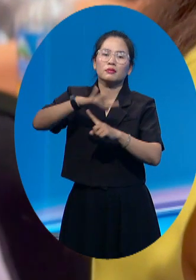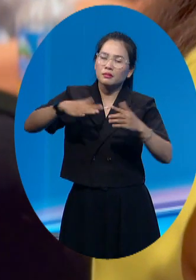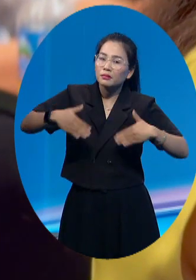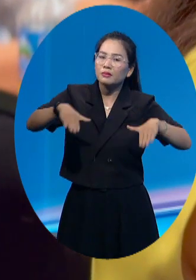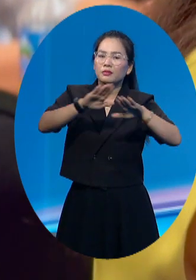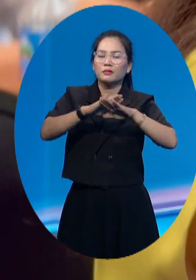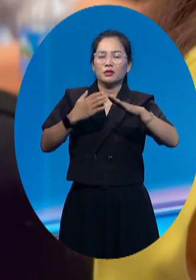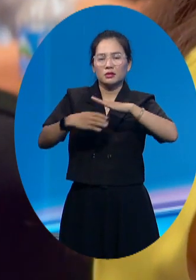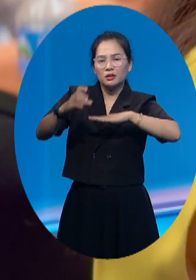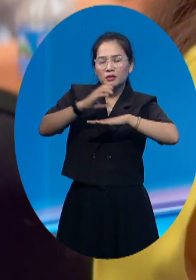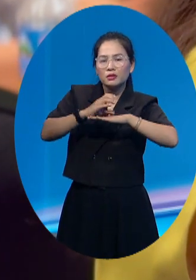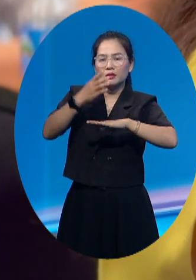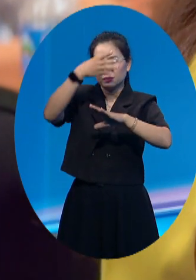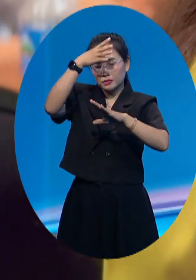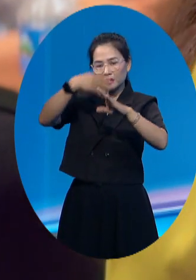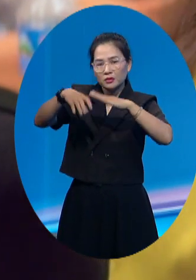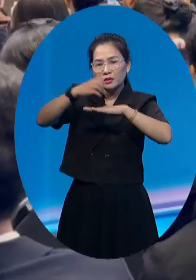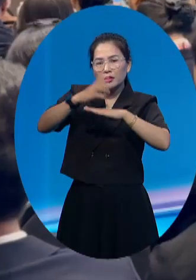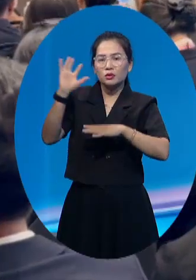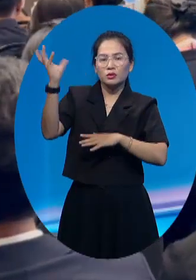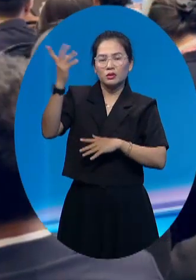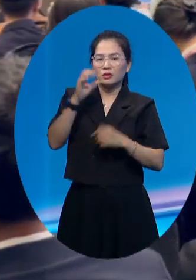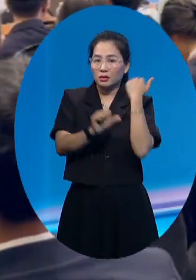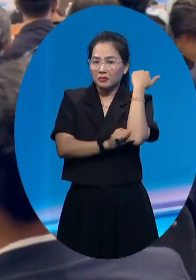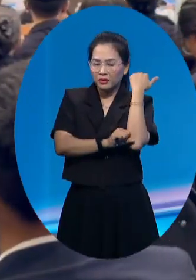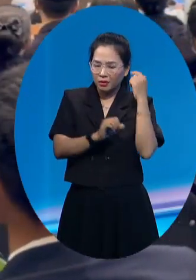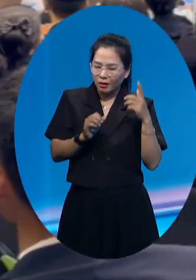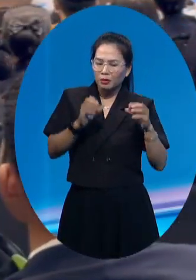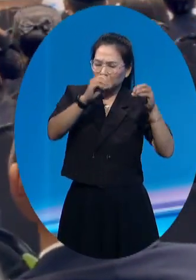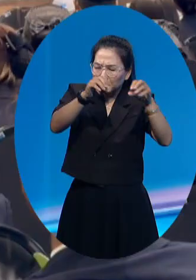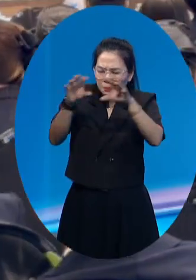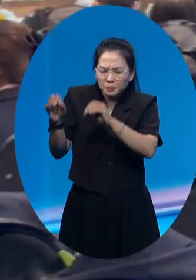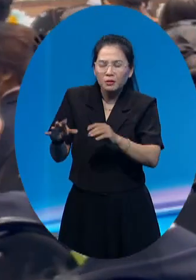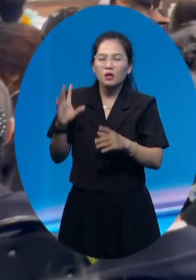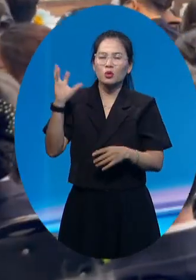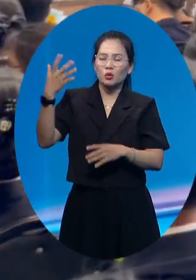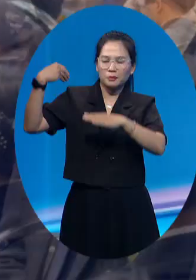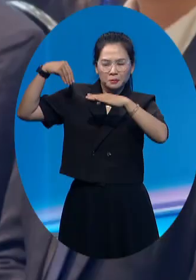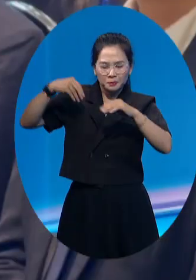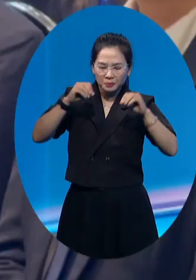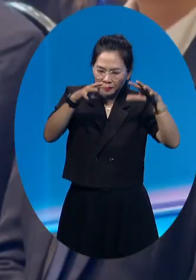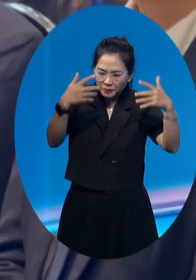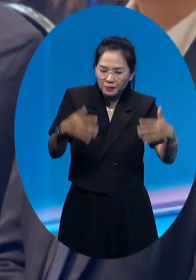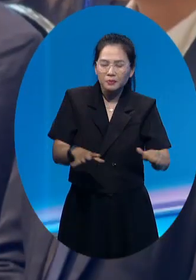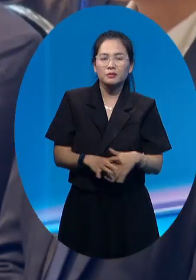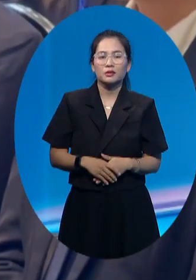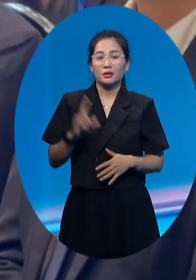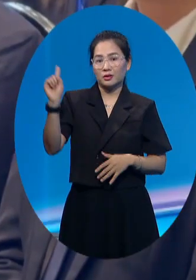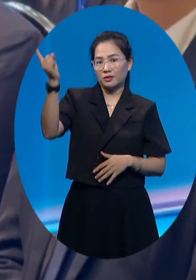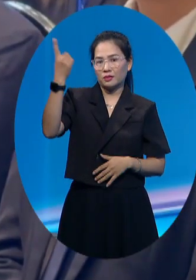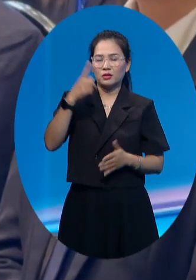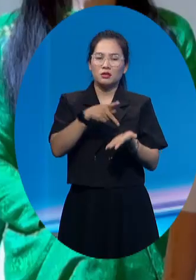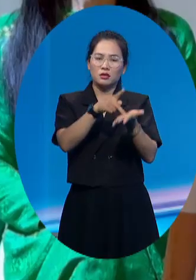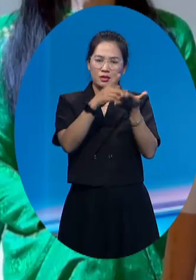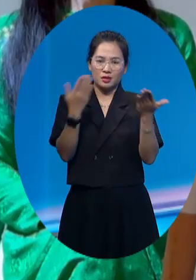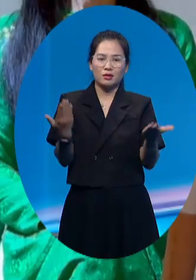Trường Cao đẳng Du lịch Sài Gòn đã có hơn 32 năm kinh nghiệm trong việc đào tạo nguồn nhân lực cho ngành du lịch tại Việt Nam. Đây là lần đầu tiên trường tổ chức sự